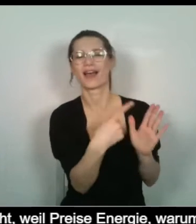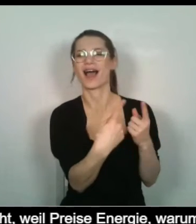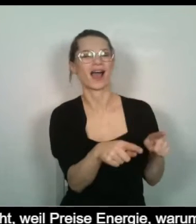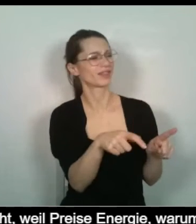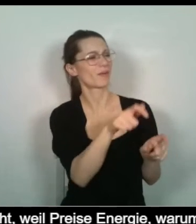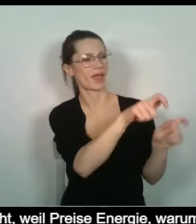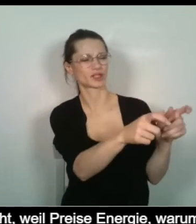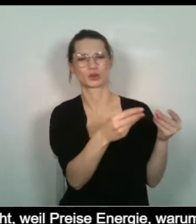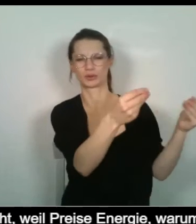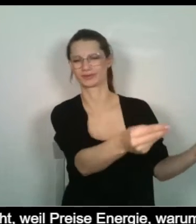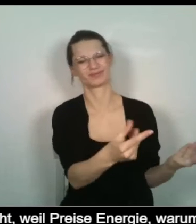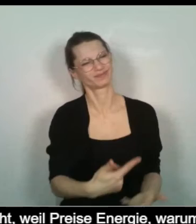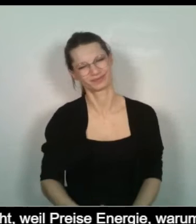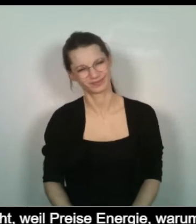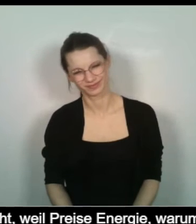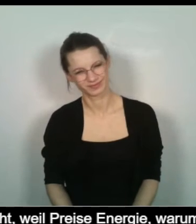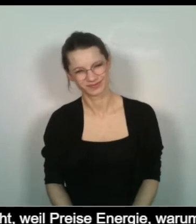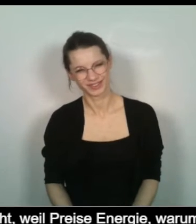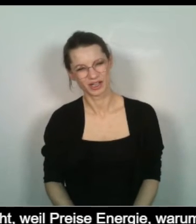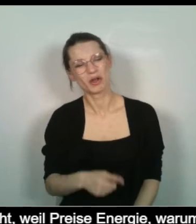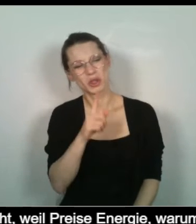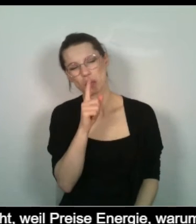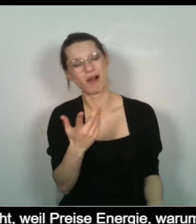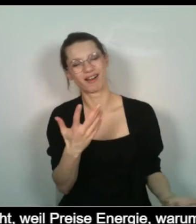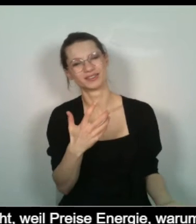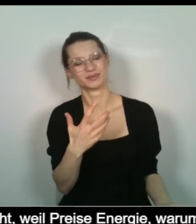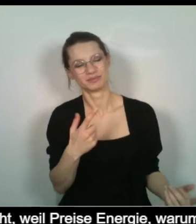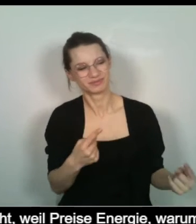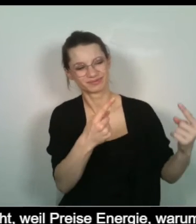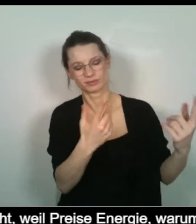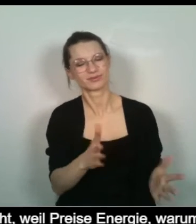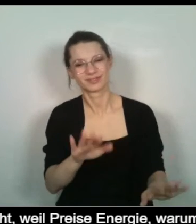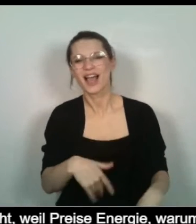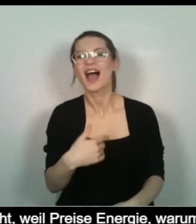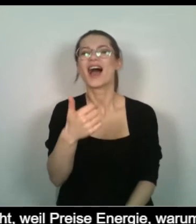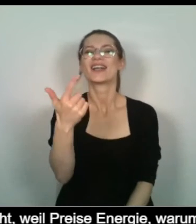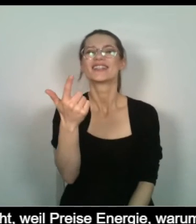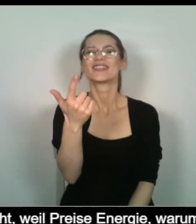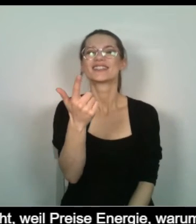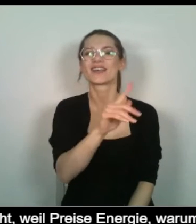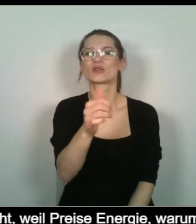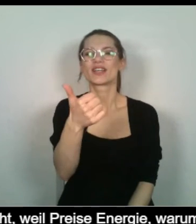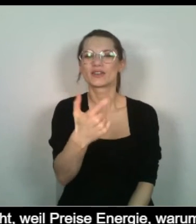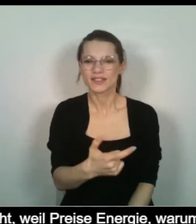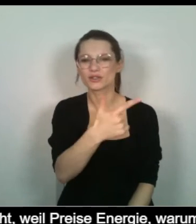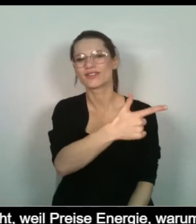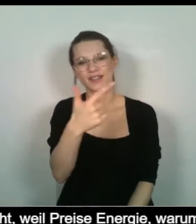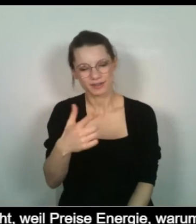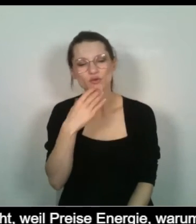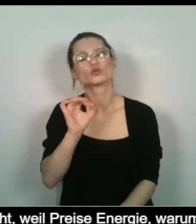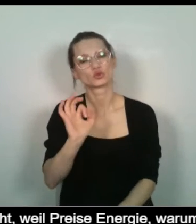schwer an, gibt nur Ärger. Wir wollen auch das Jahr 2021 gut hinter uns lassen, aber jetzt ganz im Ernst,